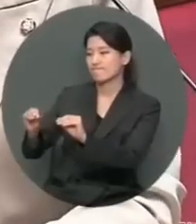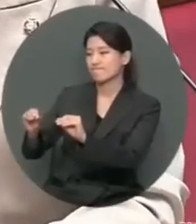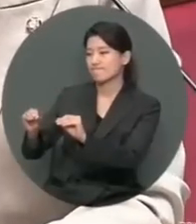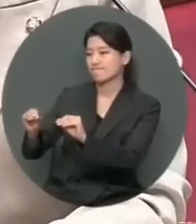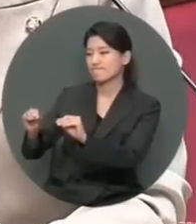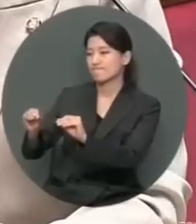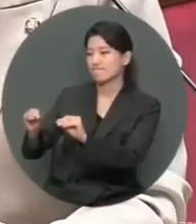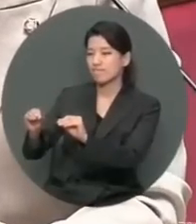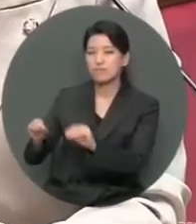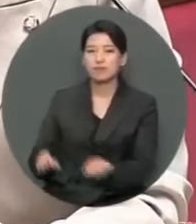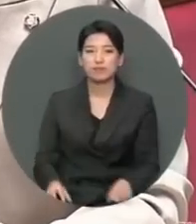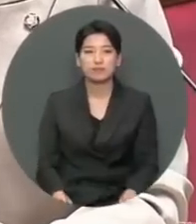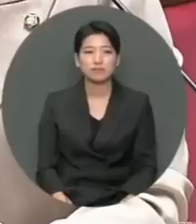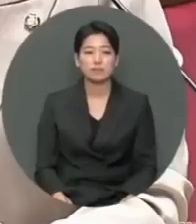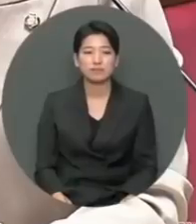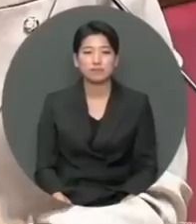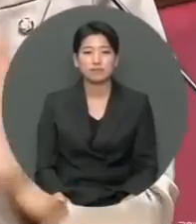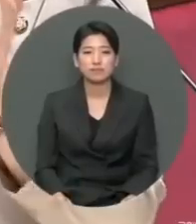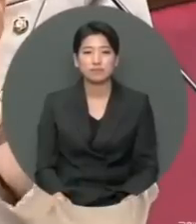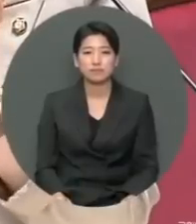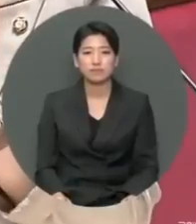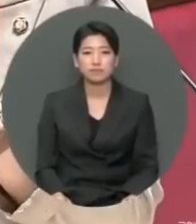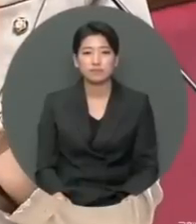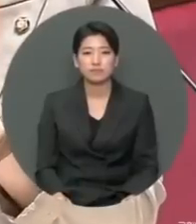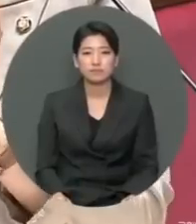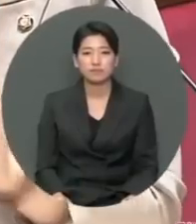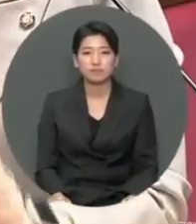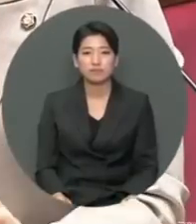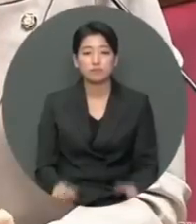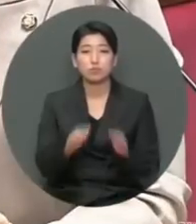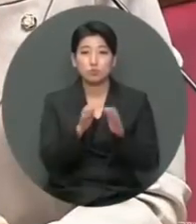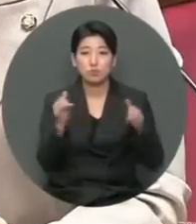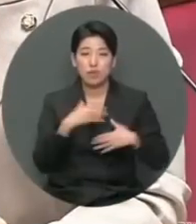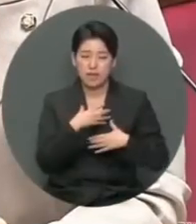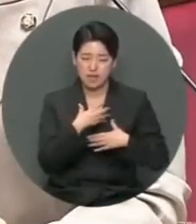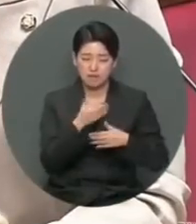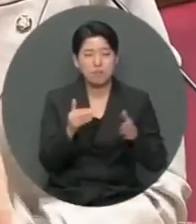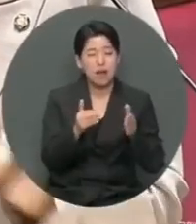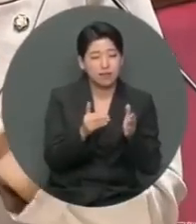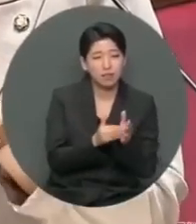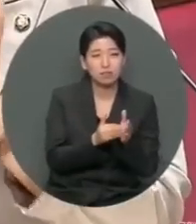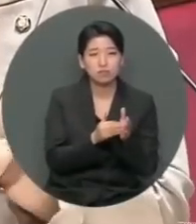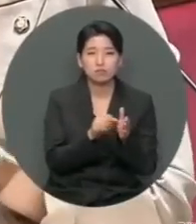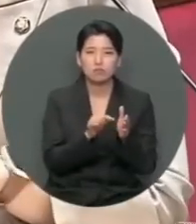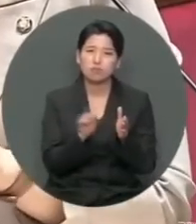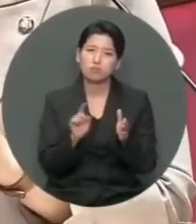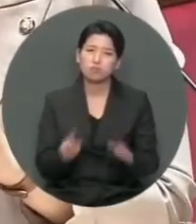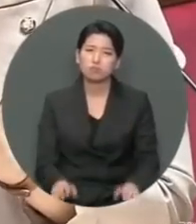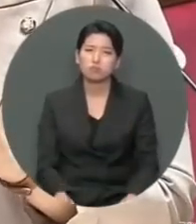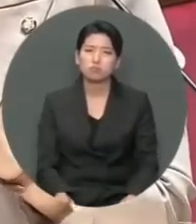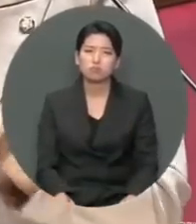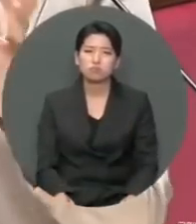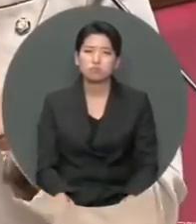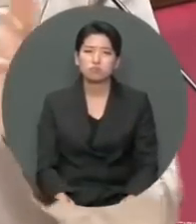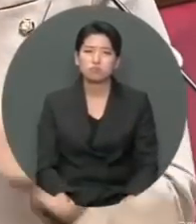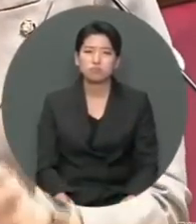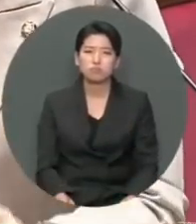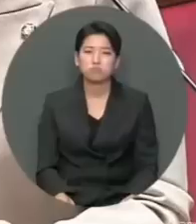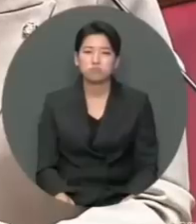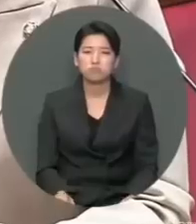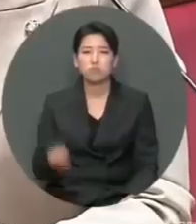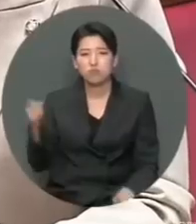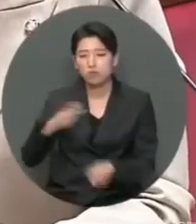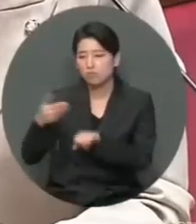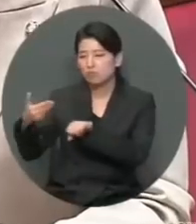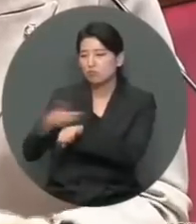그 표현을 쓰시던데요. 그 안심할 때까지 그러면 그게 수입 금지가 해제되는 경우는 어떤